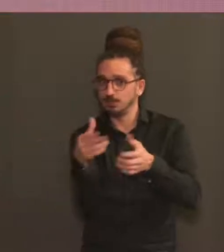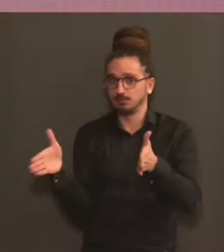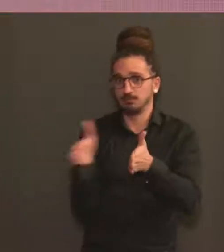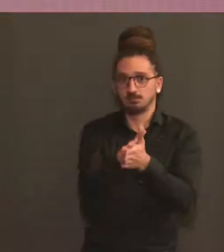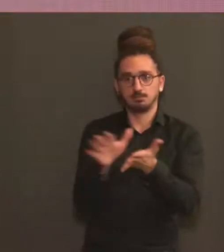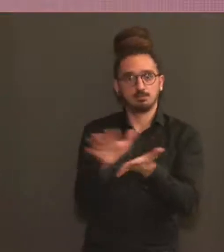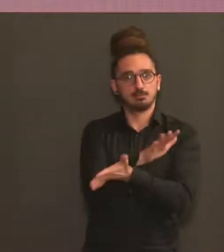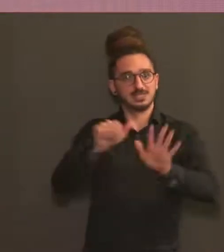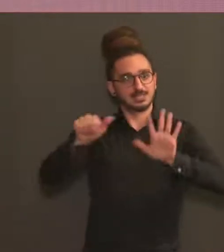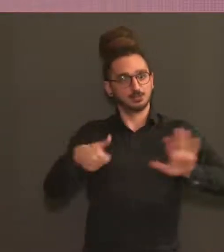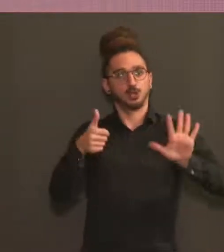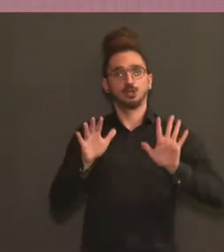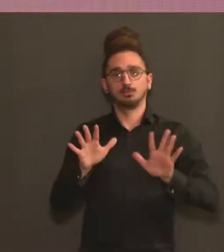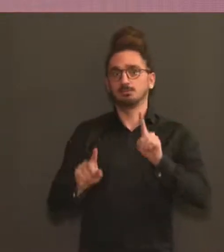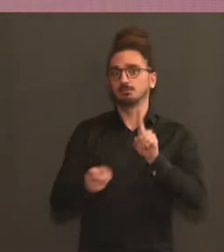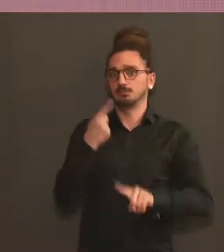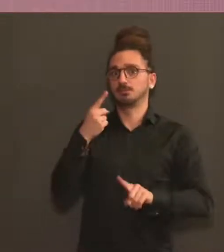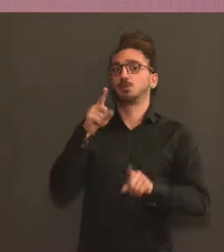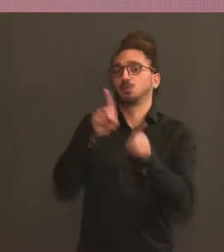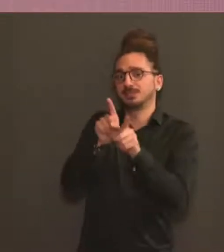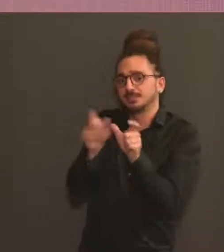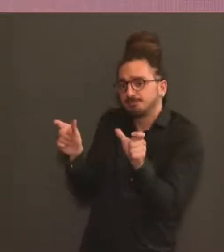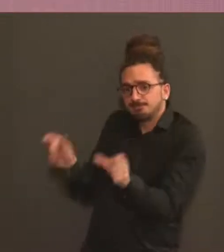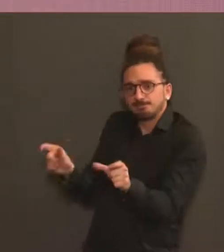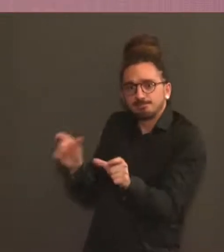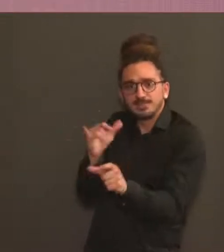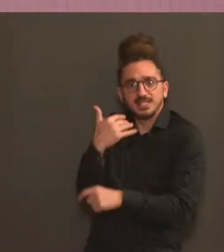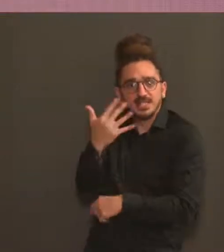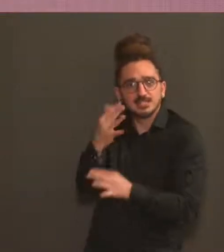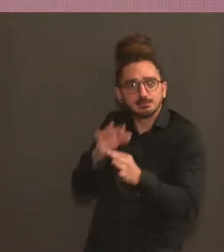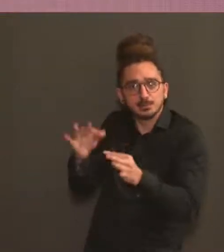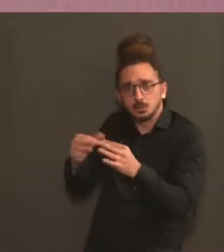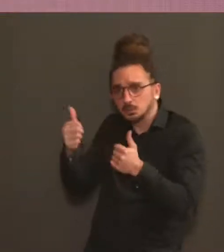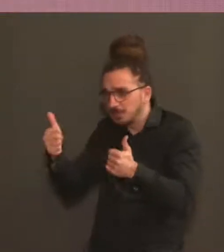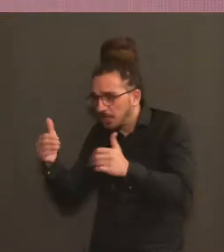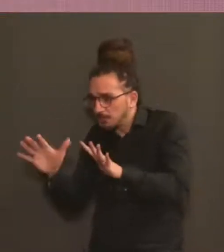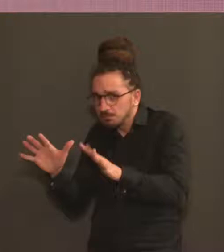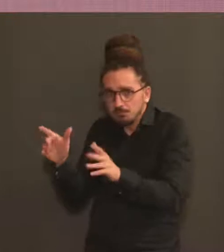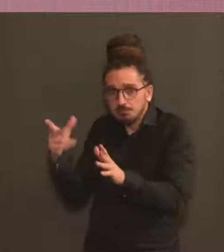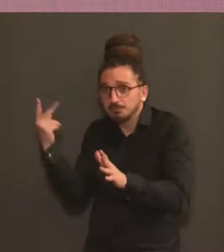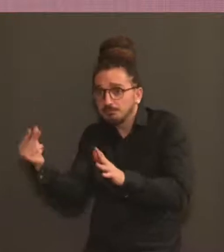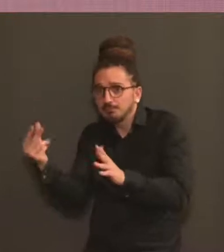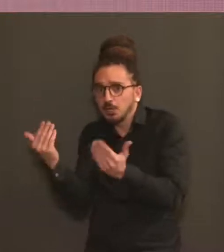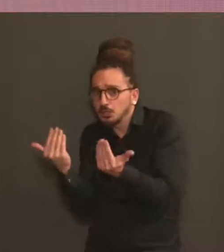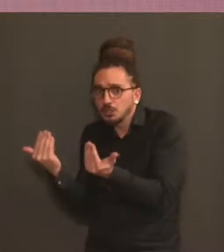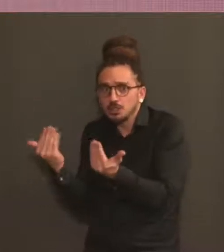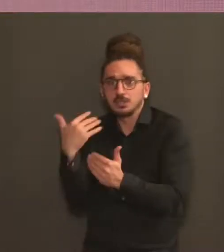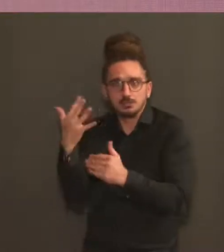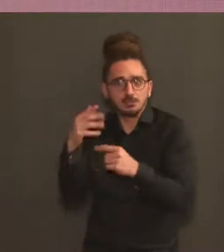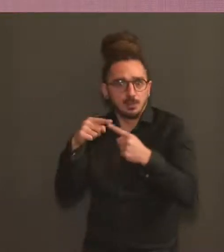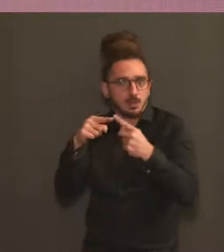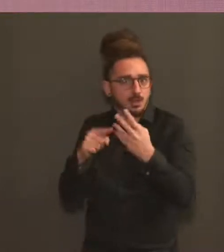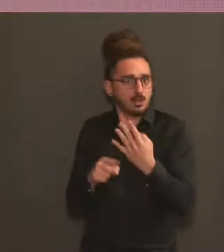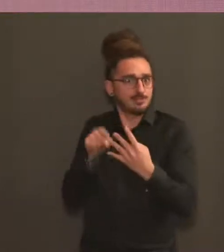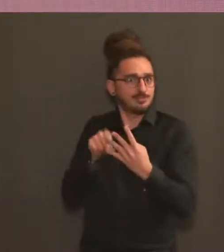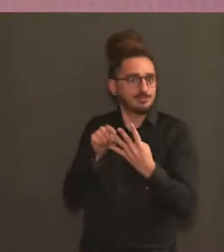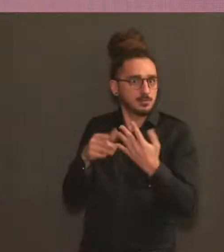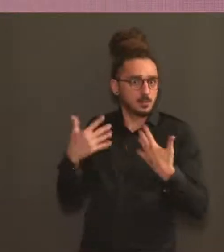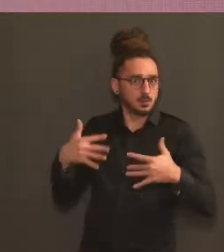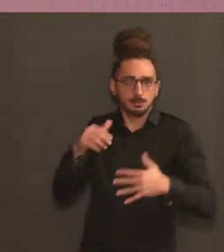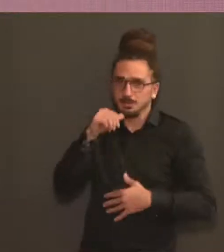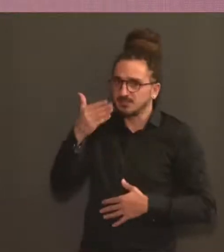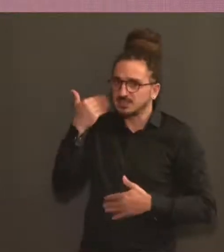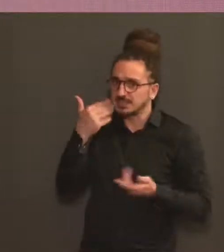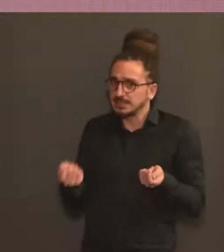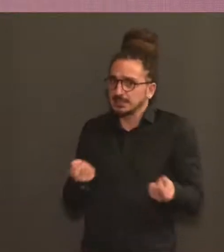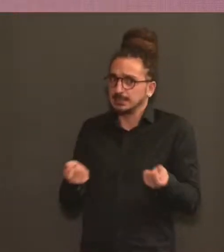Pour certains, cette campagne de vaccination est éminemment critiquable et nous sommes prêts à entendre